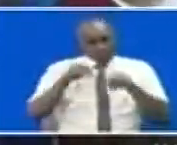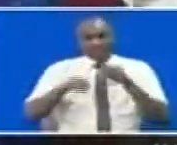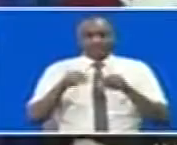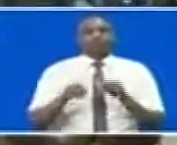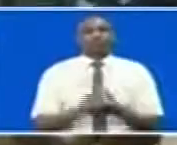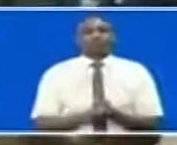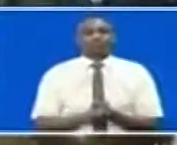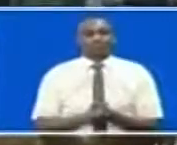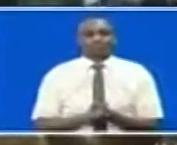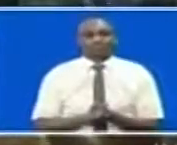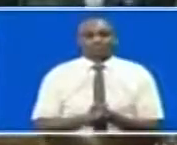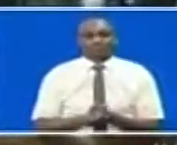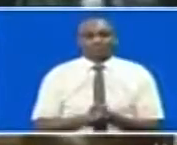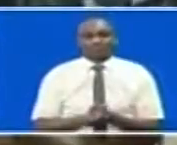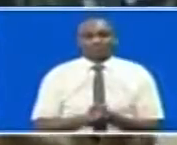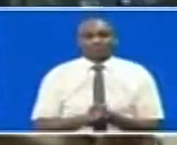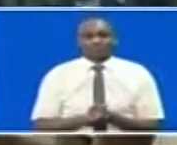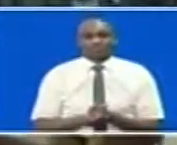elections.